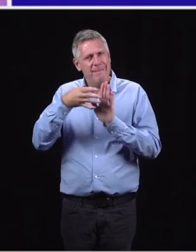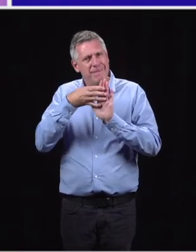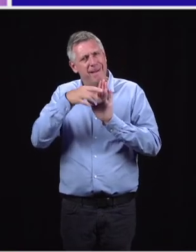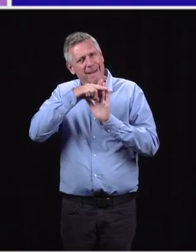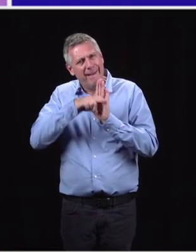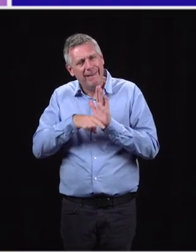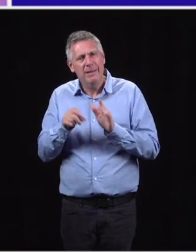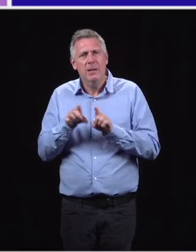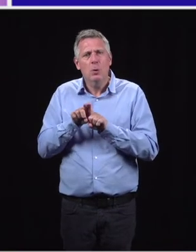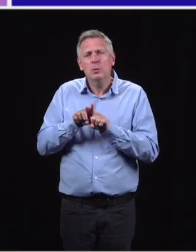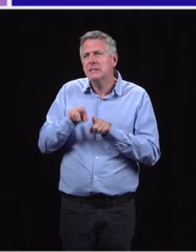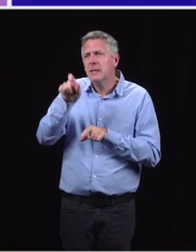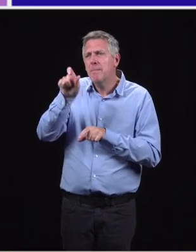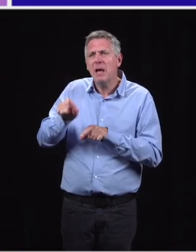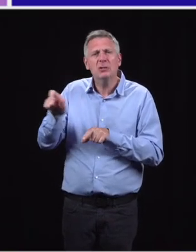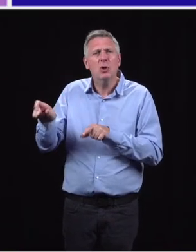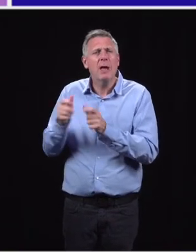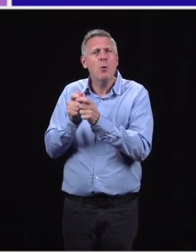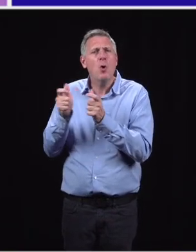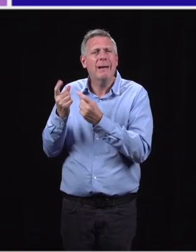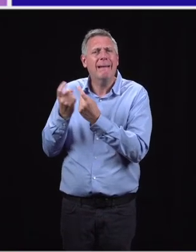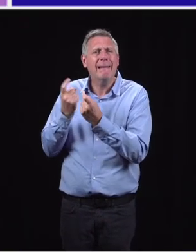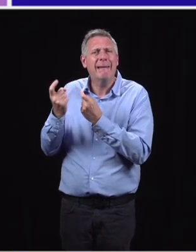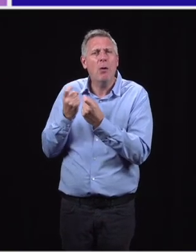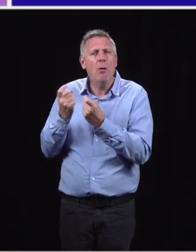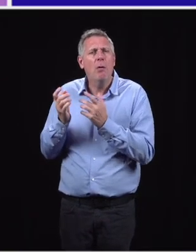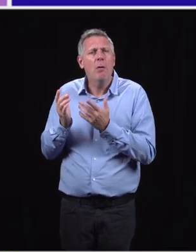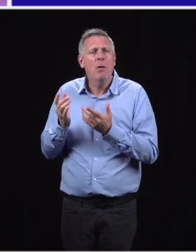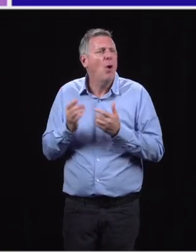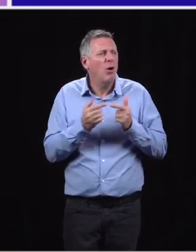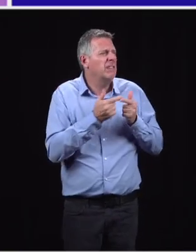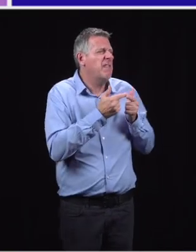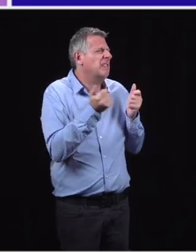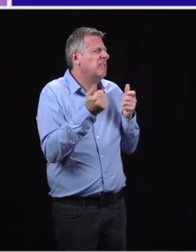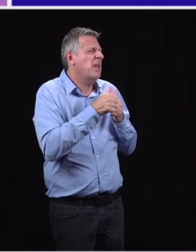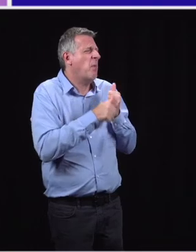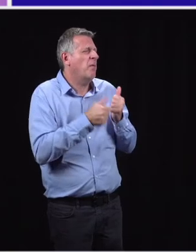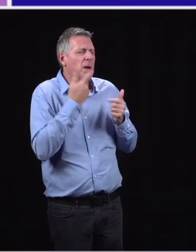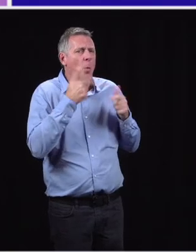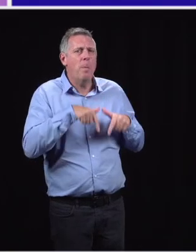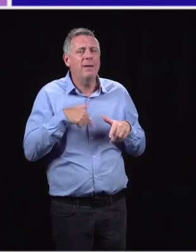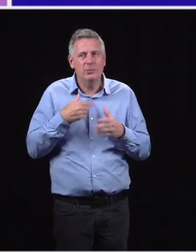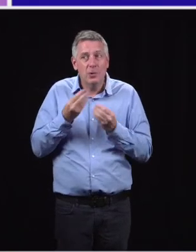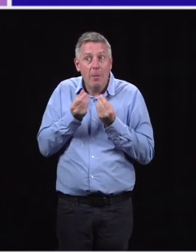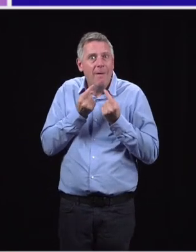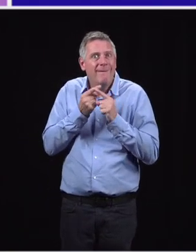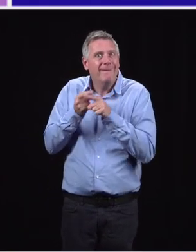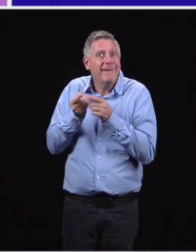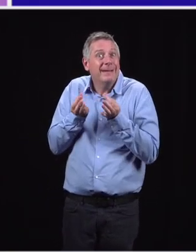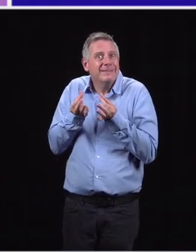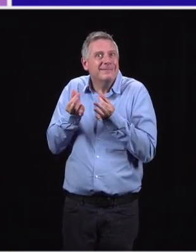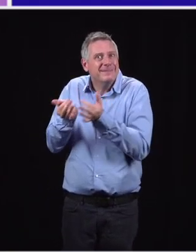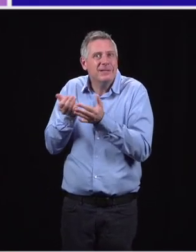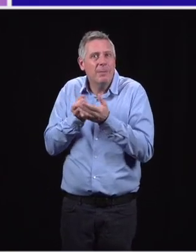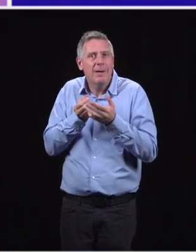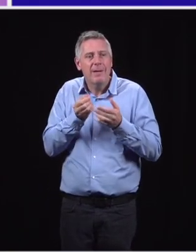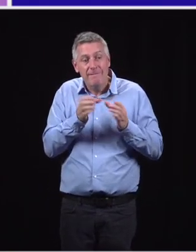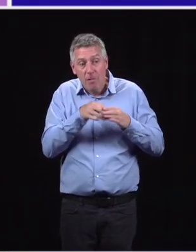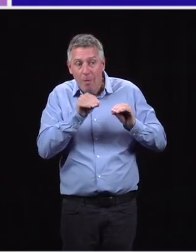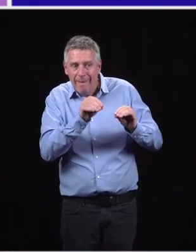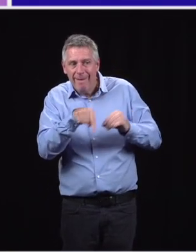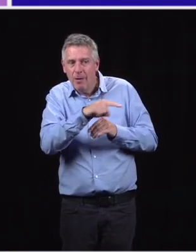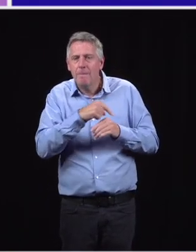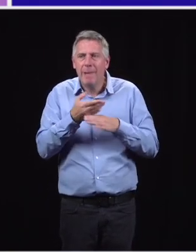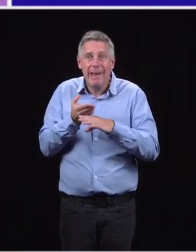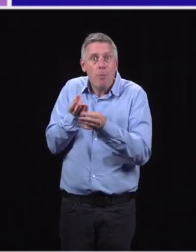chatouilleux qui voudraient pas forcément avoir de profil diversifié donc on développe un discours et ce discours il est simple il est